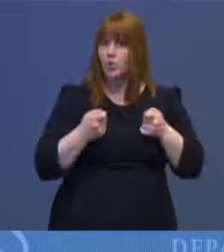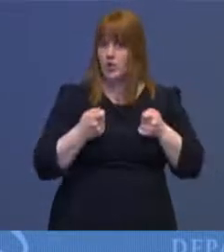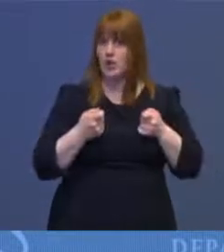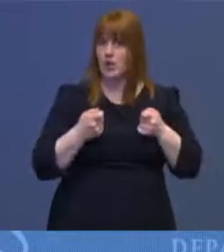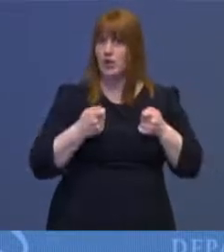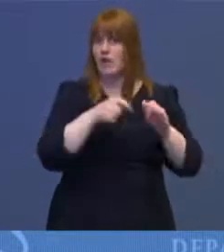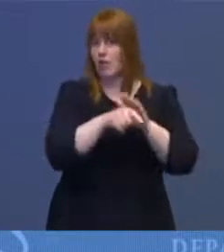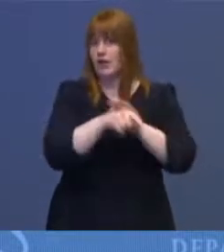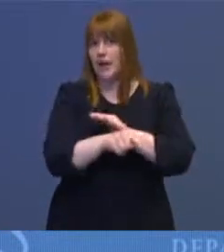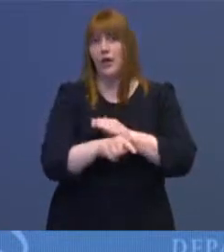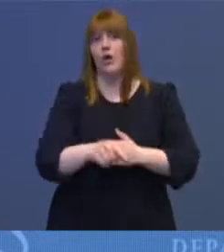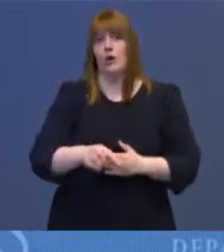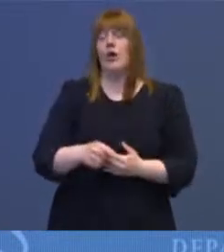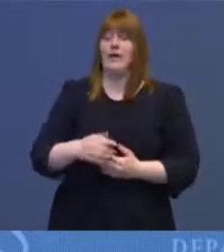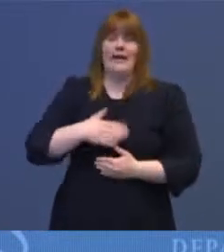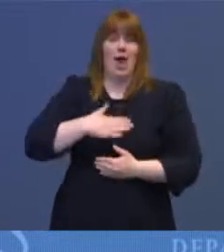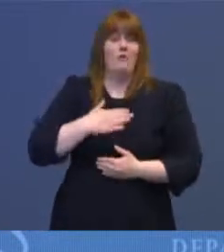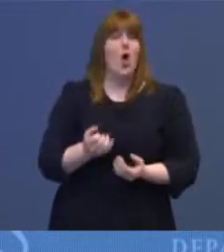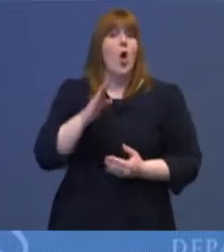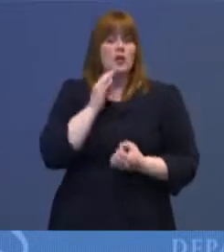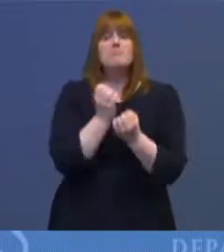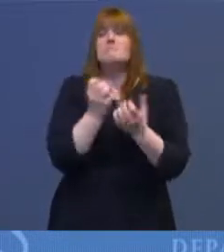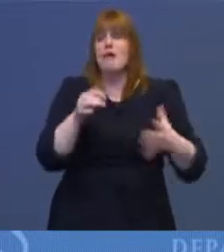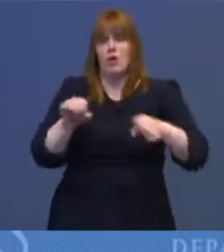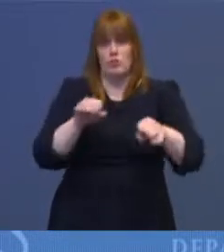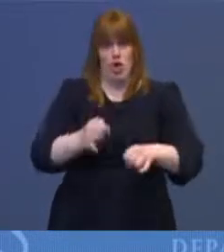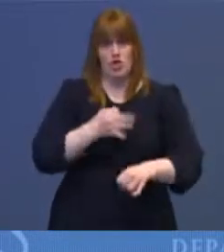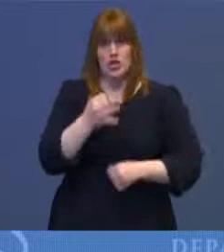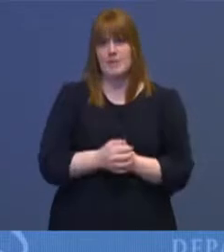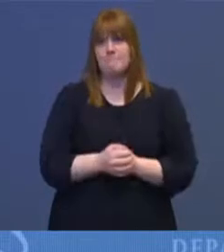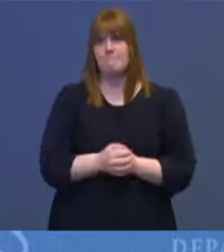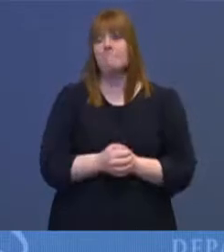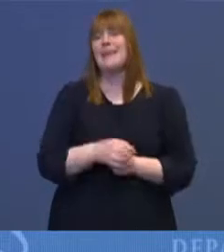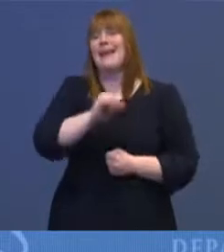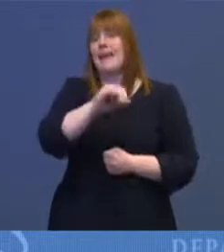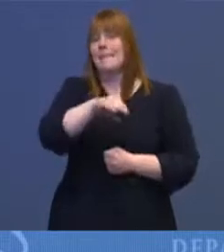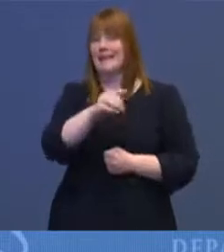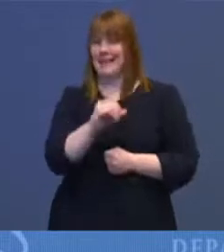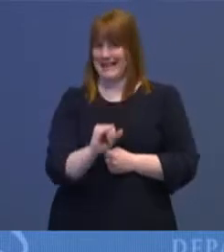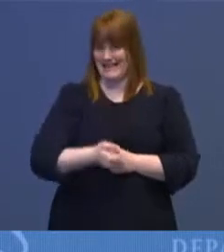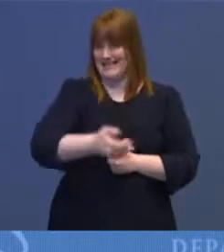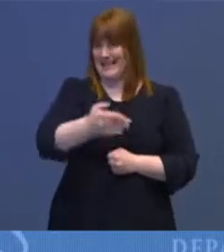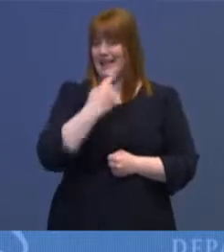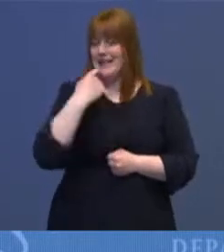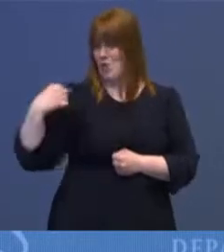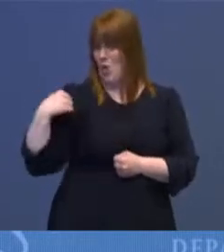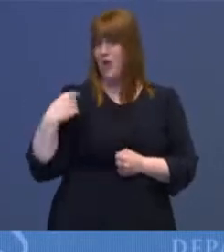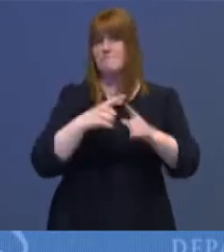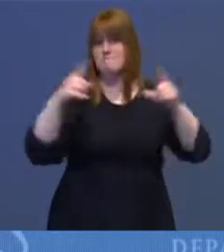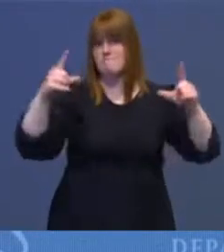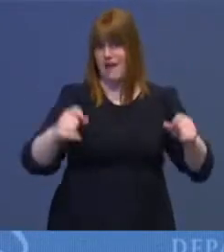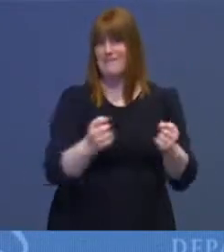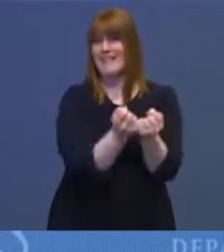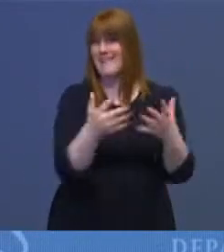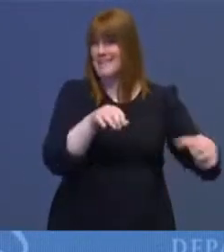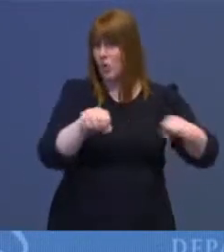glad for at så mange kommuner ønsker å bidra. IMDi sendte i går ut brev til de aller fleste av landets kommuner med anmodning